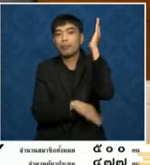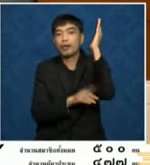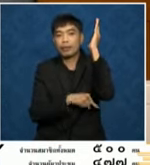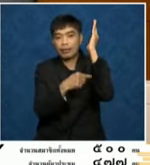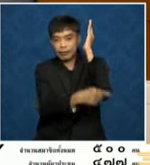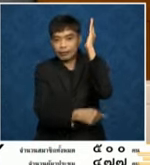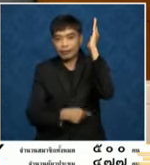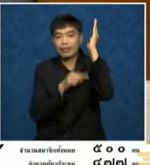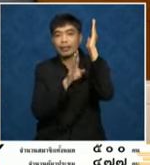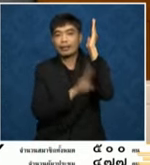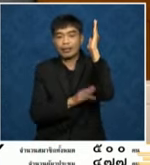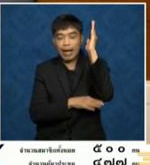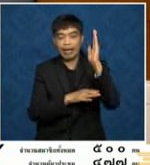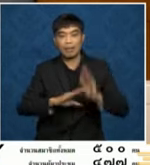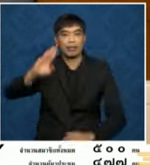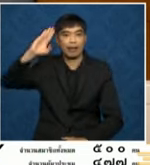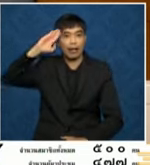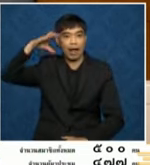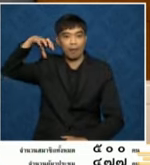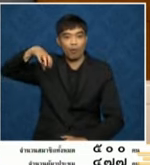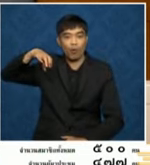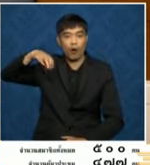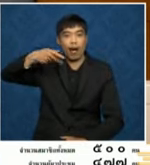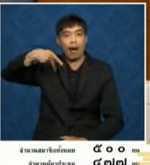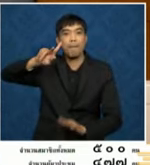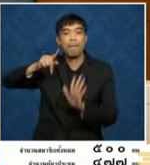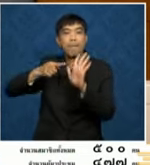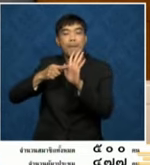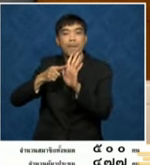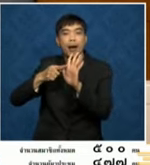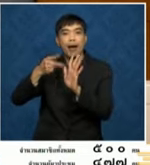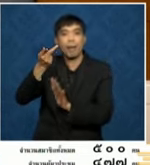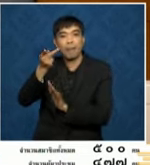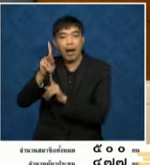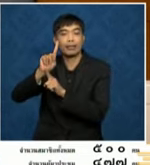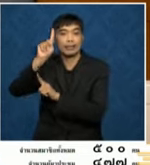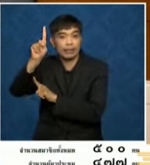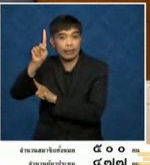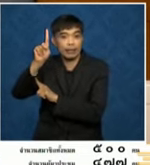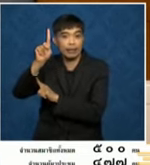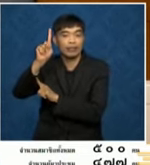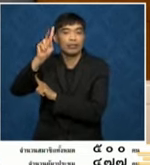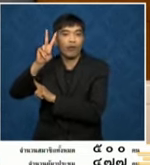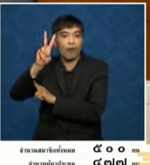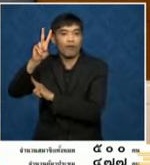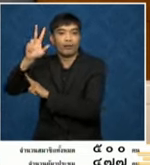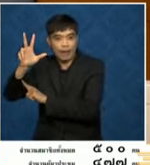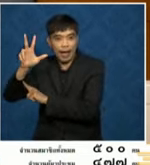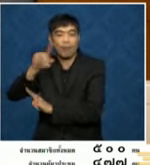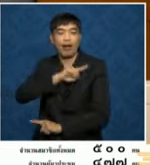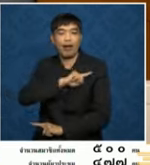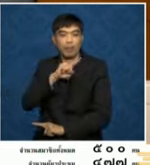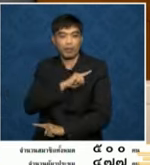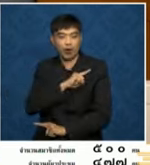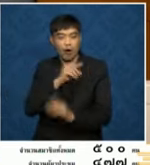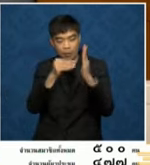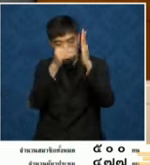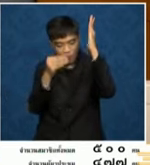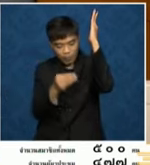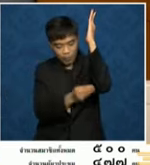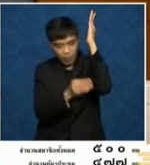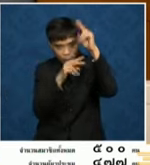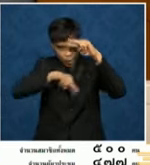ทหารจากทั้งกองทัพภาคที่1ถึงกองทัพภาคที่3นะครับช่วยปฏิบัติราชการในพื้นที่จังหวัดชายแดนใต้ดังนั้นจึงมี